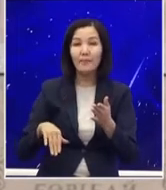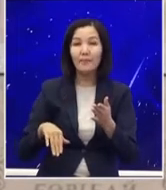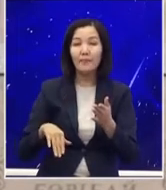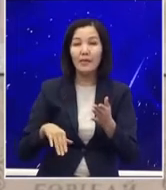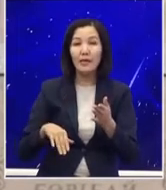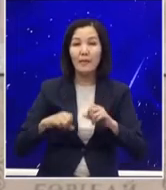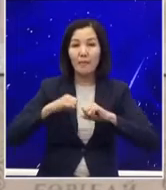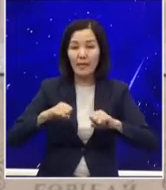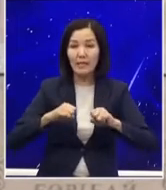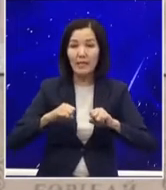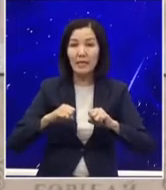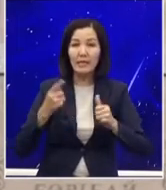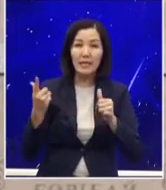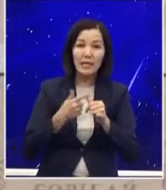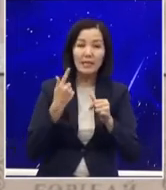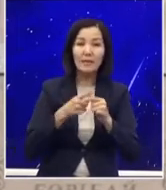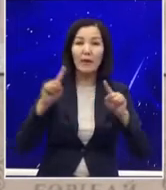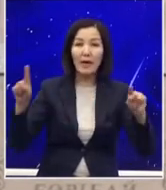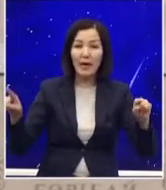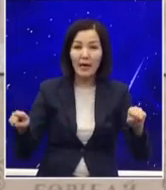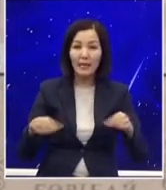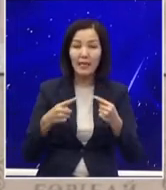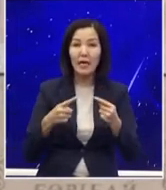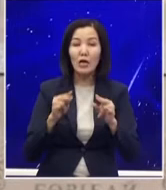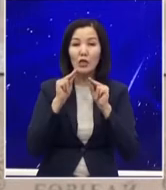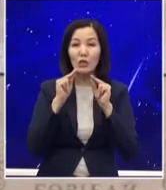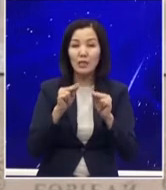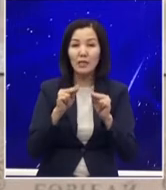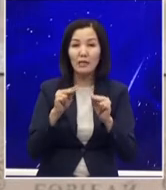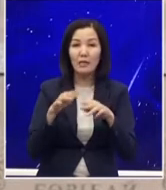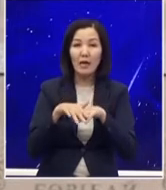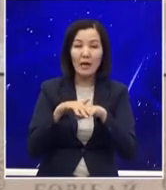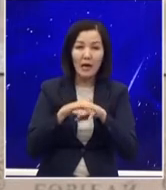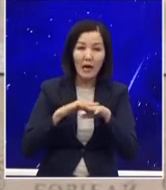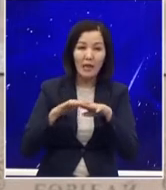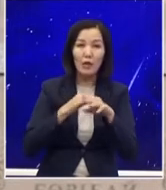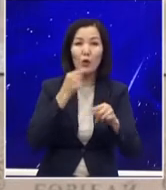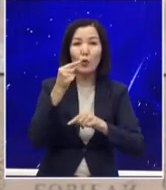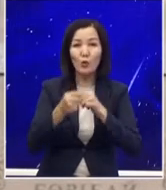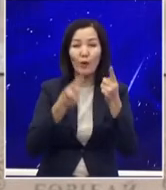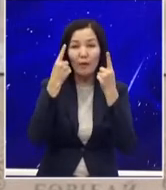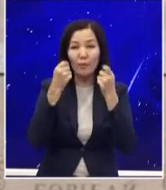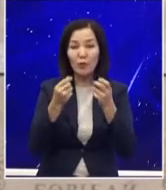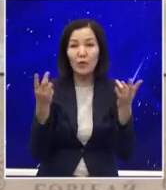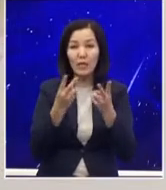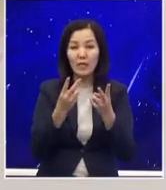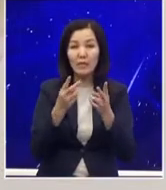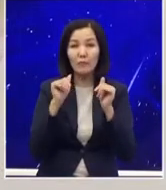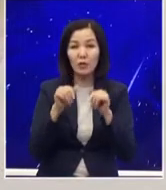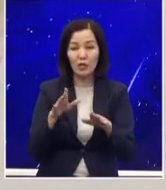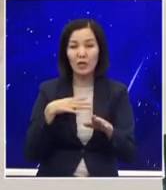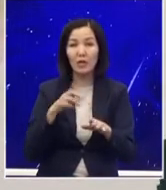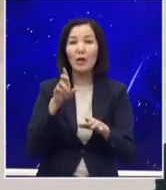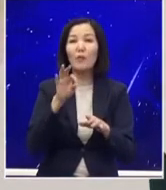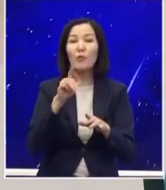орнын жойып, қалпына келтірейік, шындықты қайтадан орнына келтірейік деген мақсатпенен біз осы шаруаны қолға алдық. Бөрбай